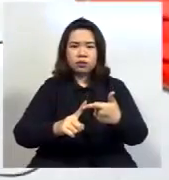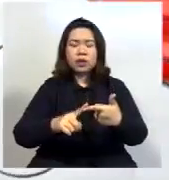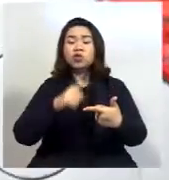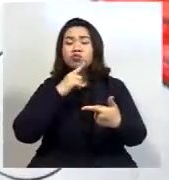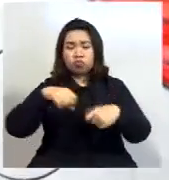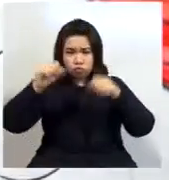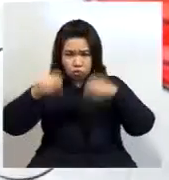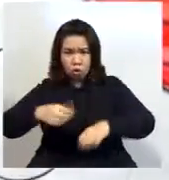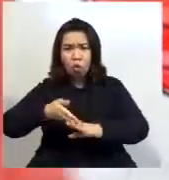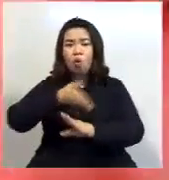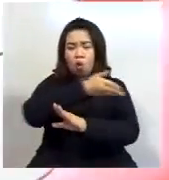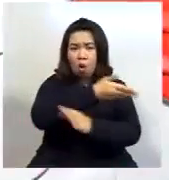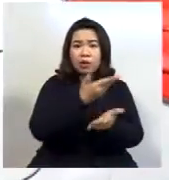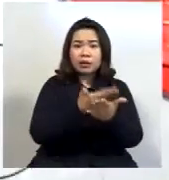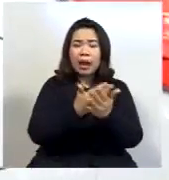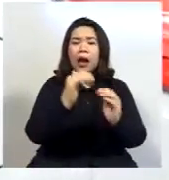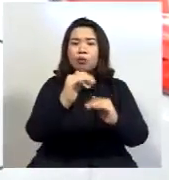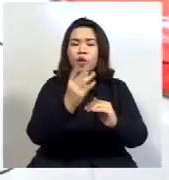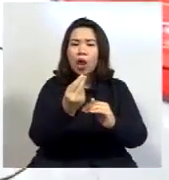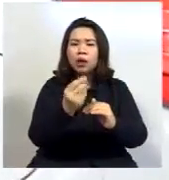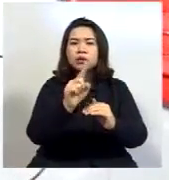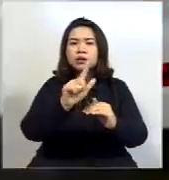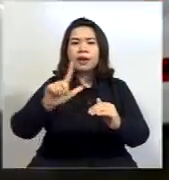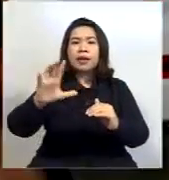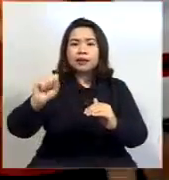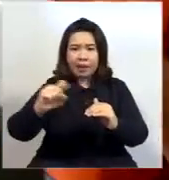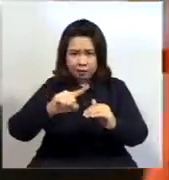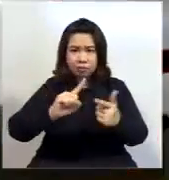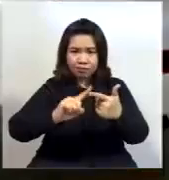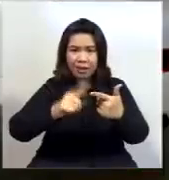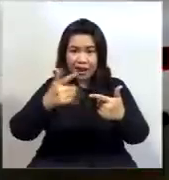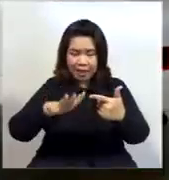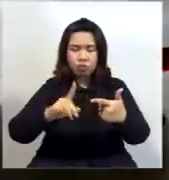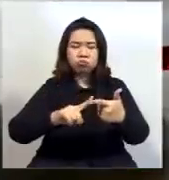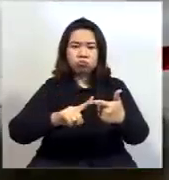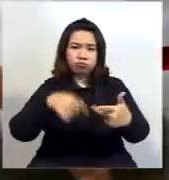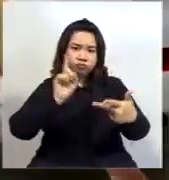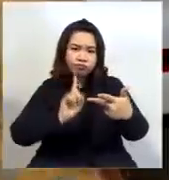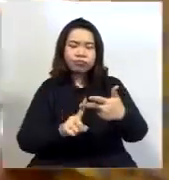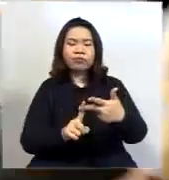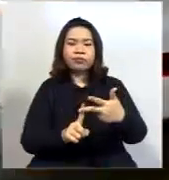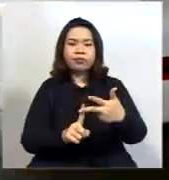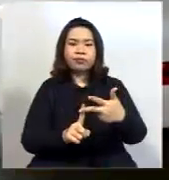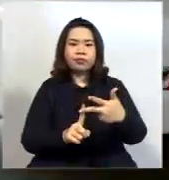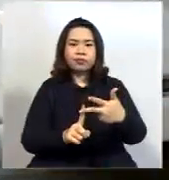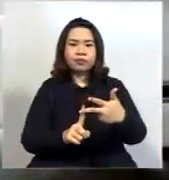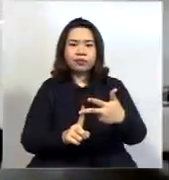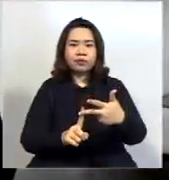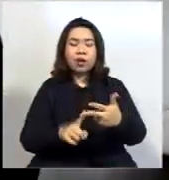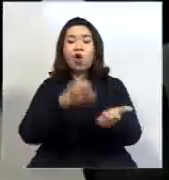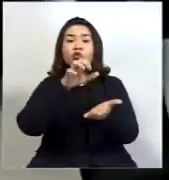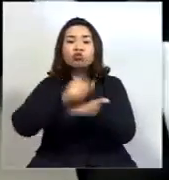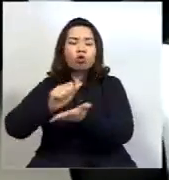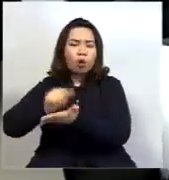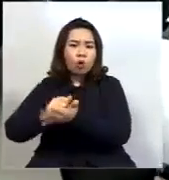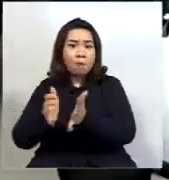งกันเนี่ยก่อนหน้านี้คือตกลงในราคาขายปกติก็คือ 1.5 ล้านบาทและกรณีที่3ค่ะก็คือยอดจอง